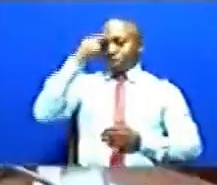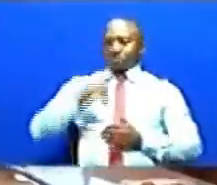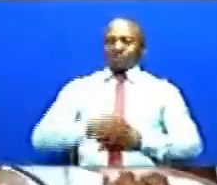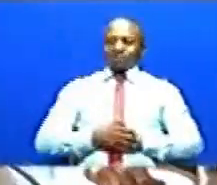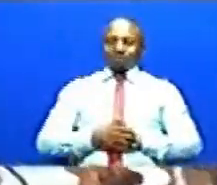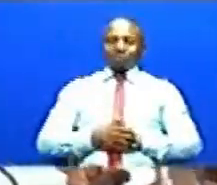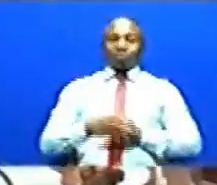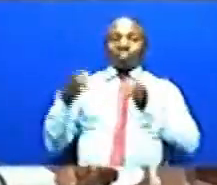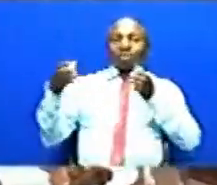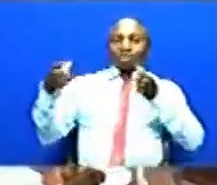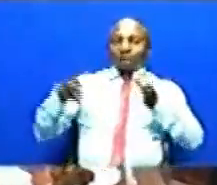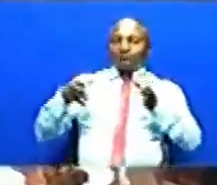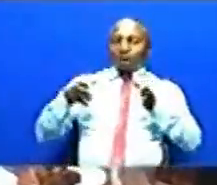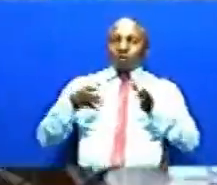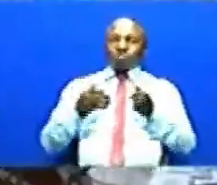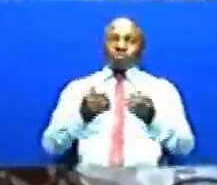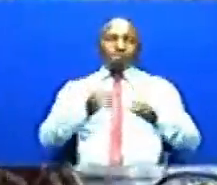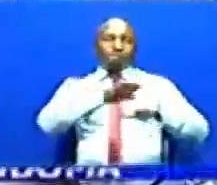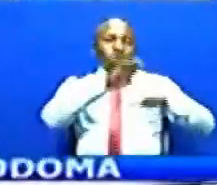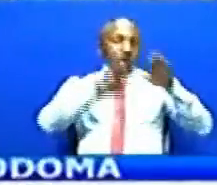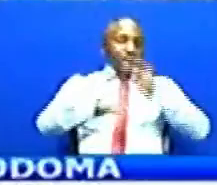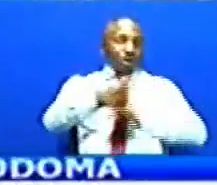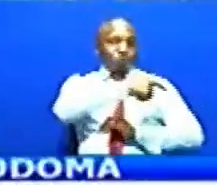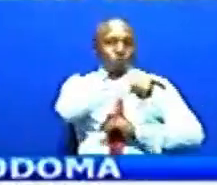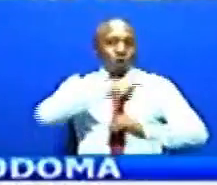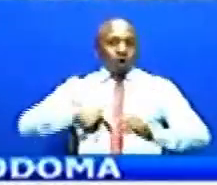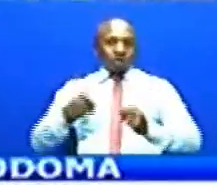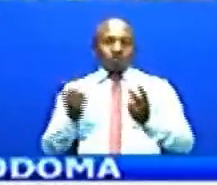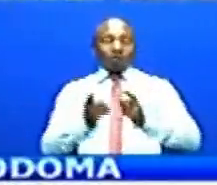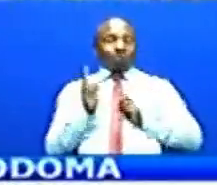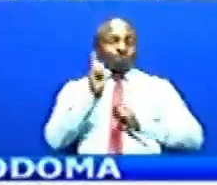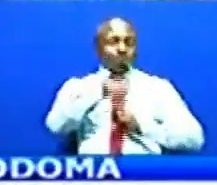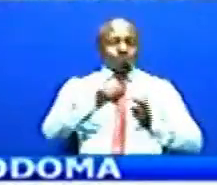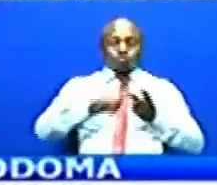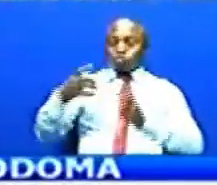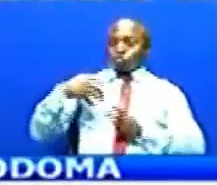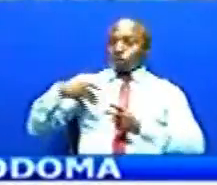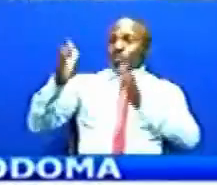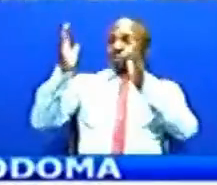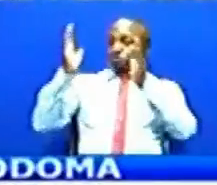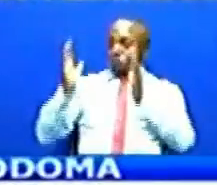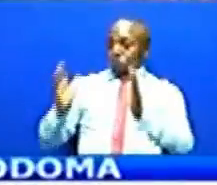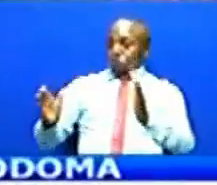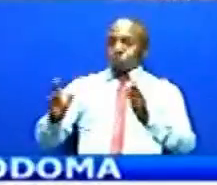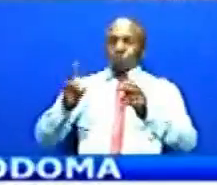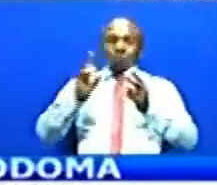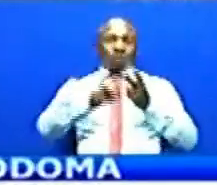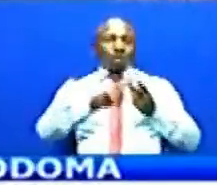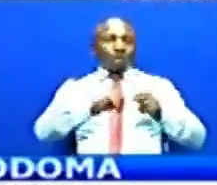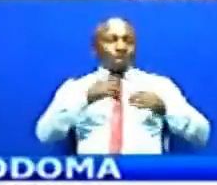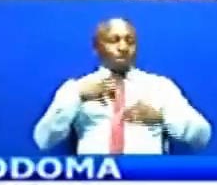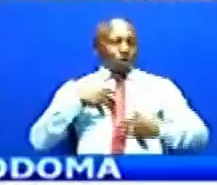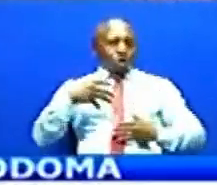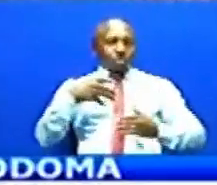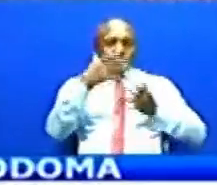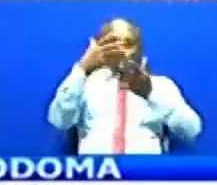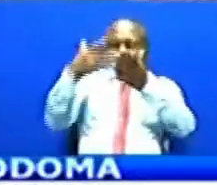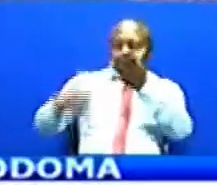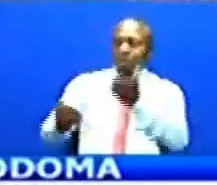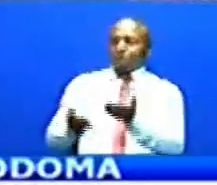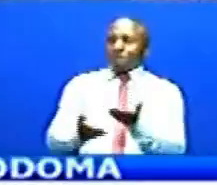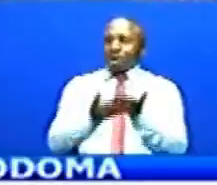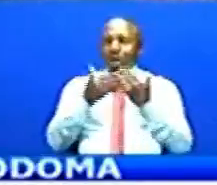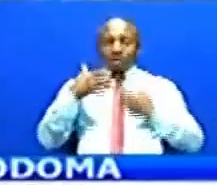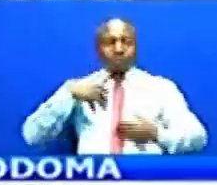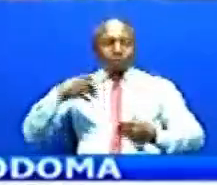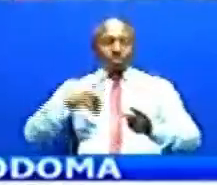Dodoma. Kikao hicho kimehudhuriwa na makamu wa rais Samia Suluhu Hassan, waziri mkuu Kassim Majaliwa, mawaziri, naibu